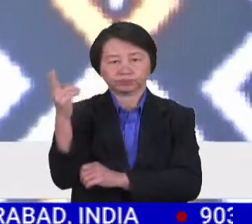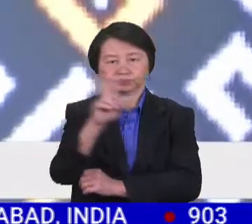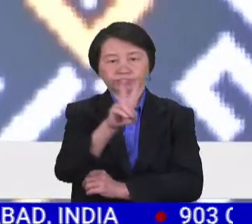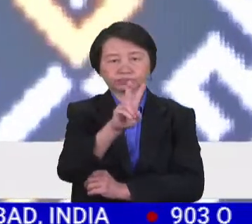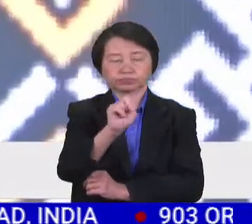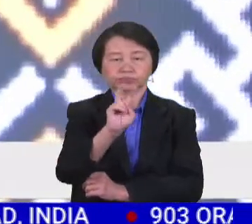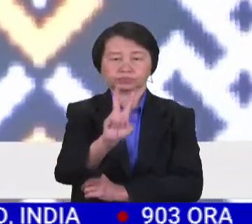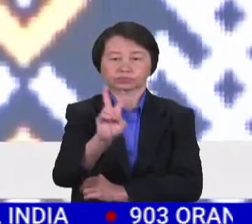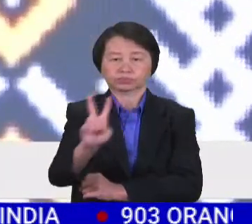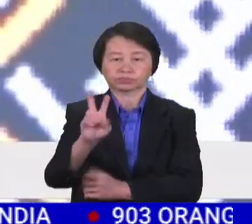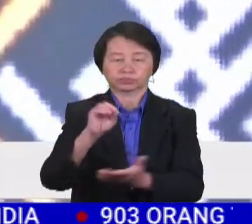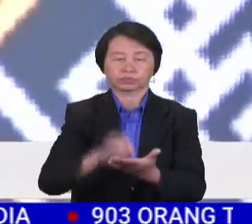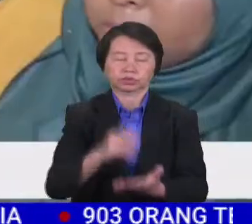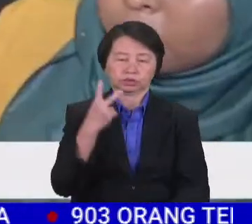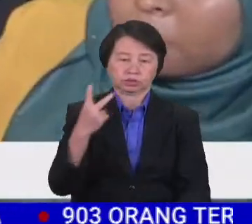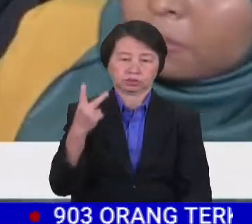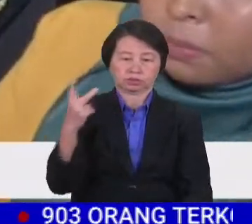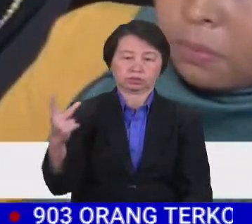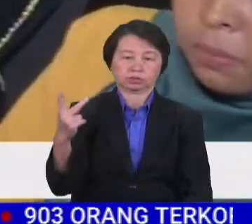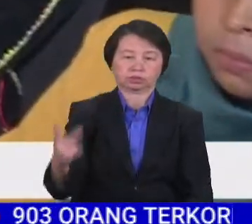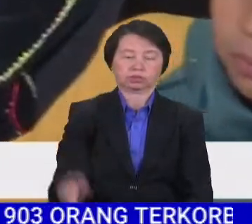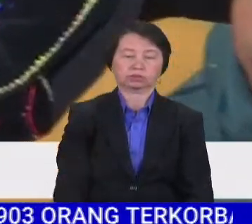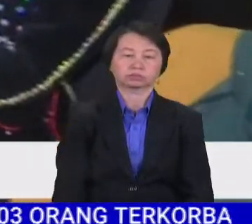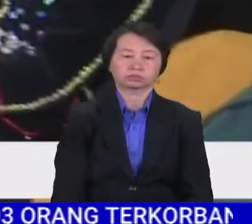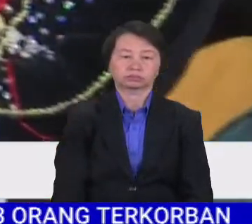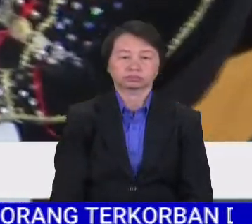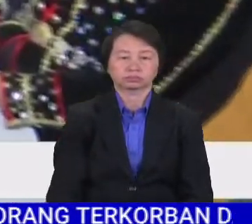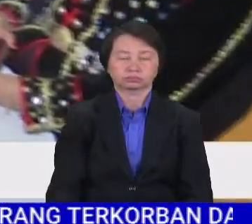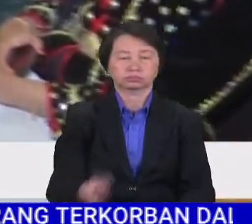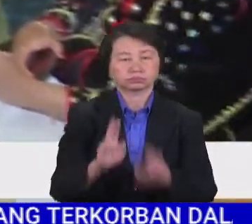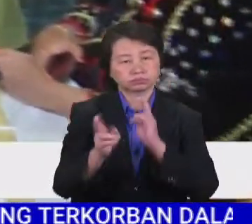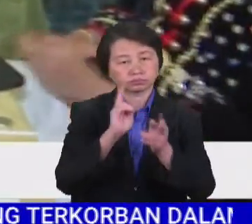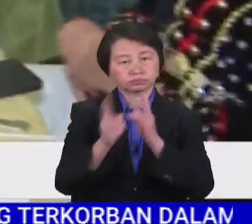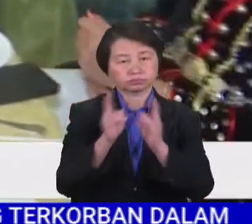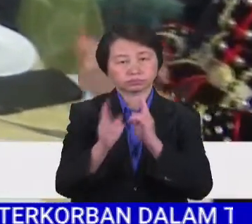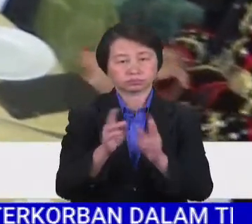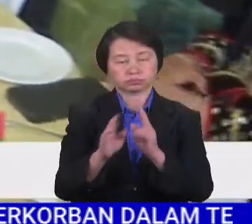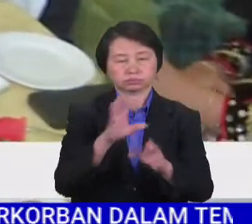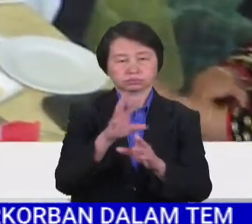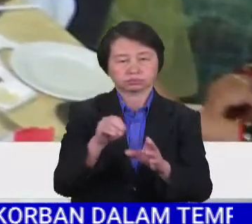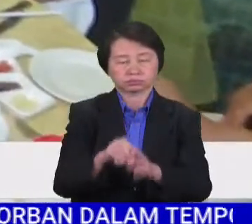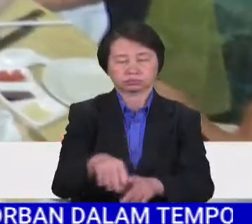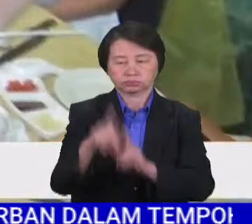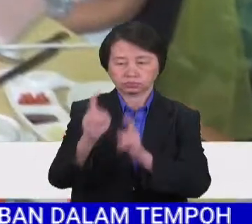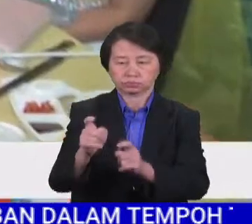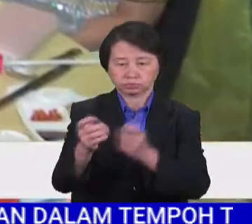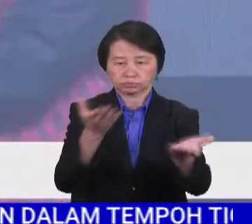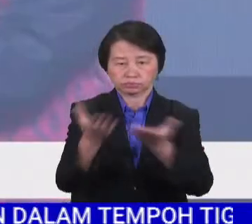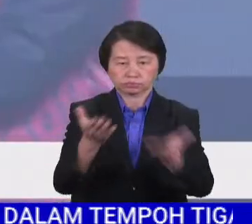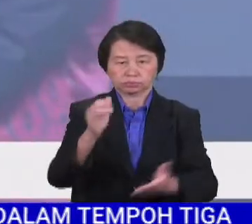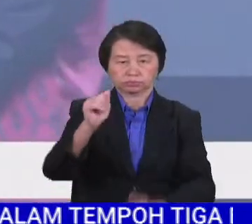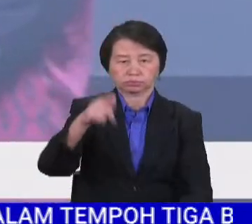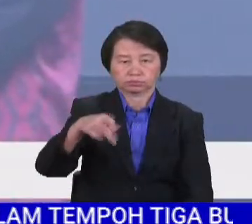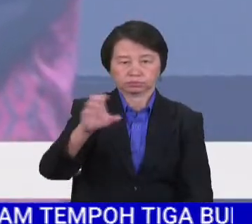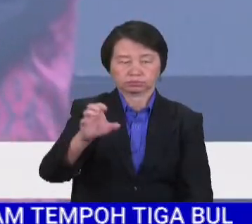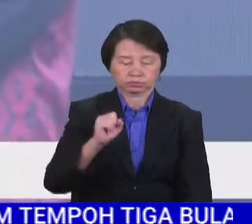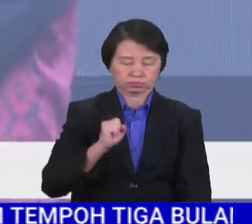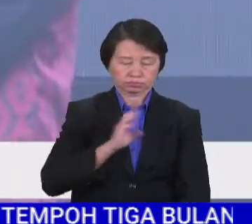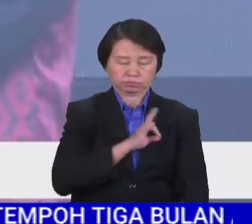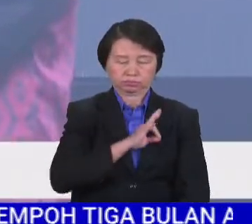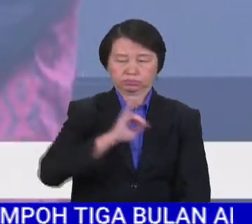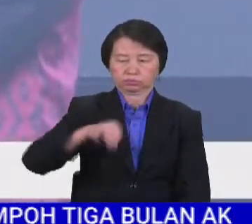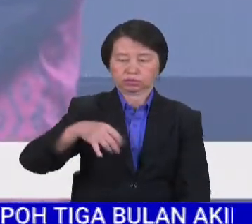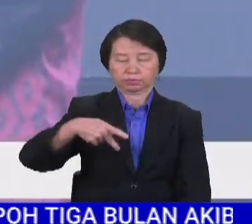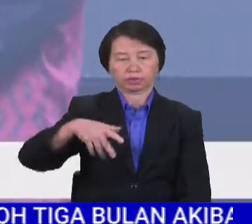2022 di Kota Kinabalu antara disampaikan dalam majelis ini termasuk Anugerah perkhidmatan Cemerlang kepada kaki